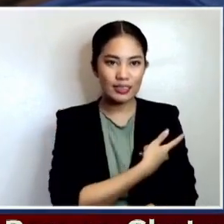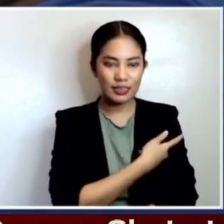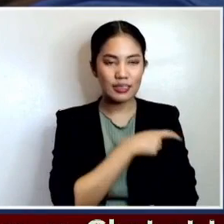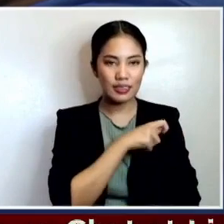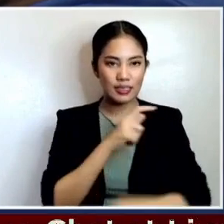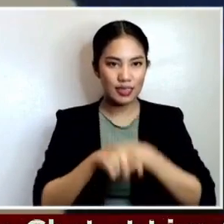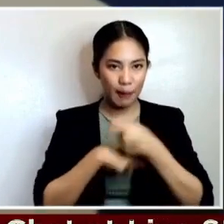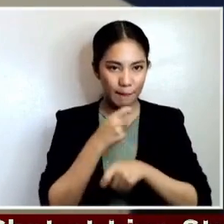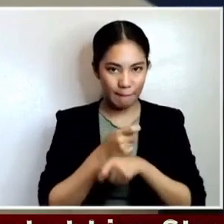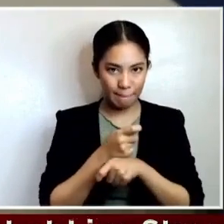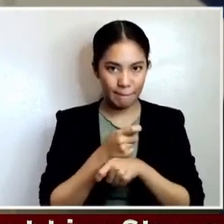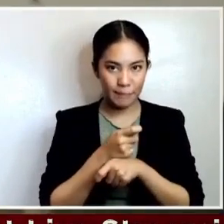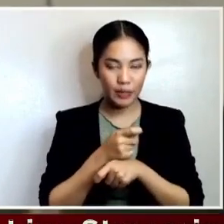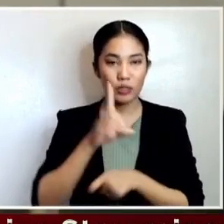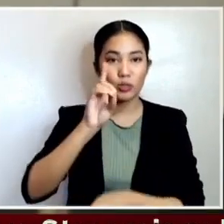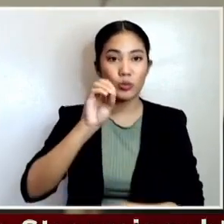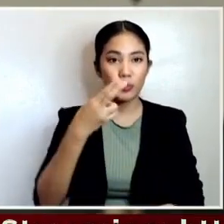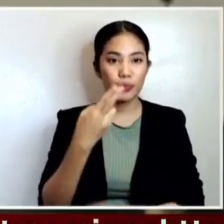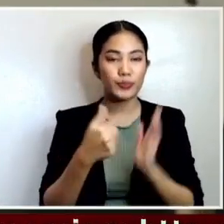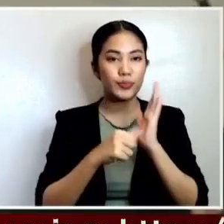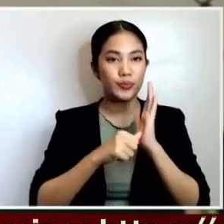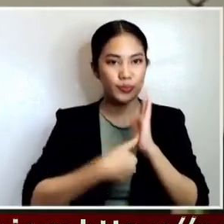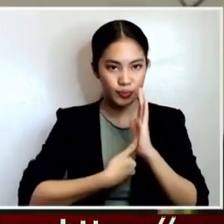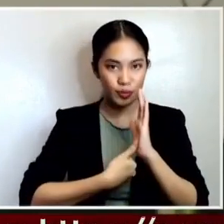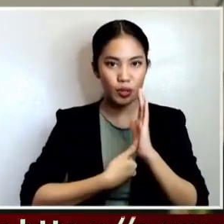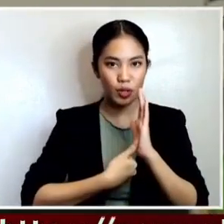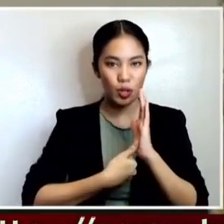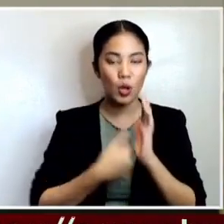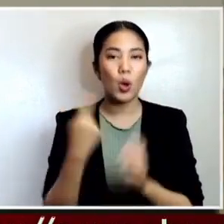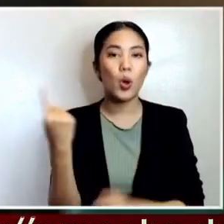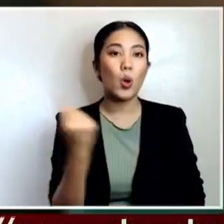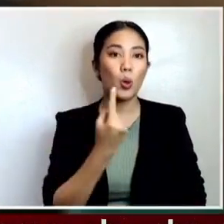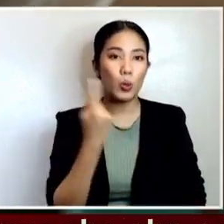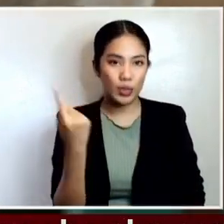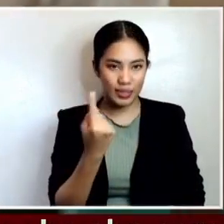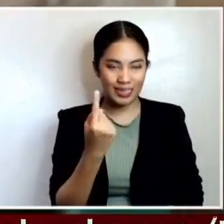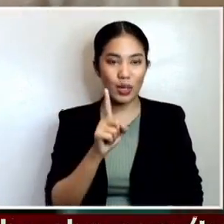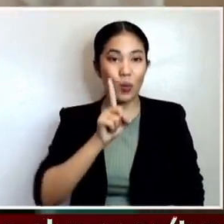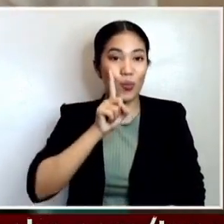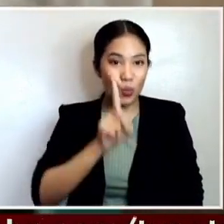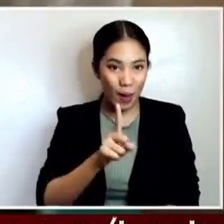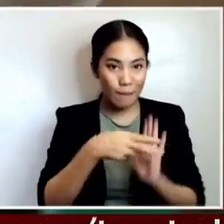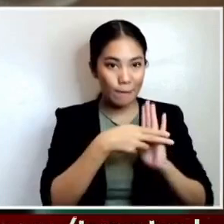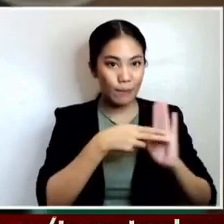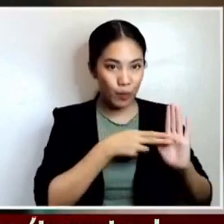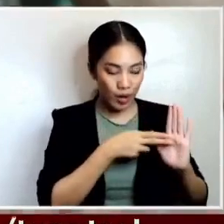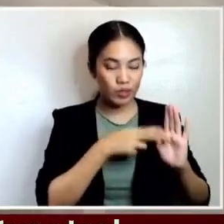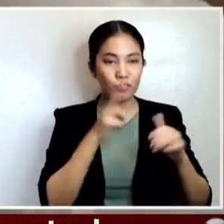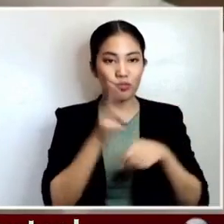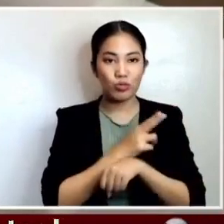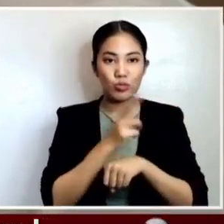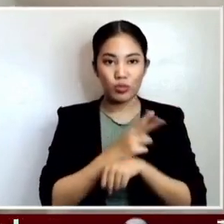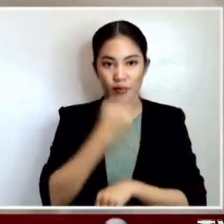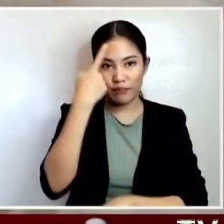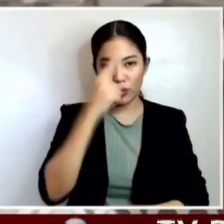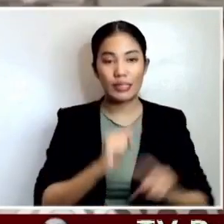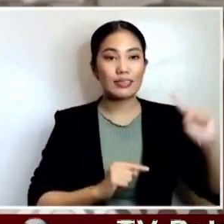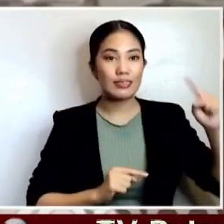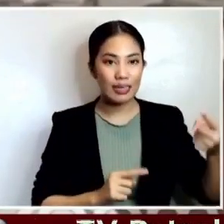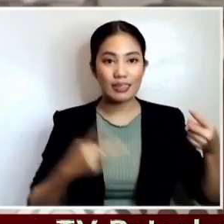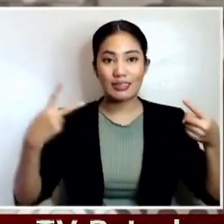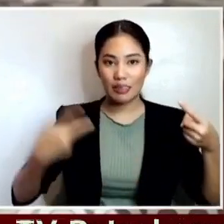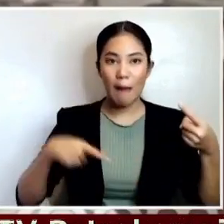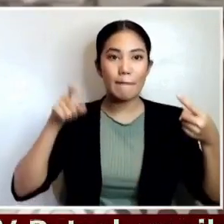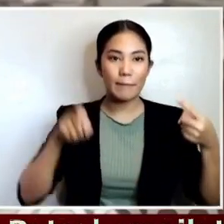ngayon, nananatiling isang COVID vaccine brand lang ang pinapayagang gamitin kada individual para sa first and second doses niya.